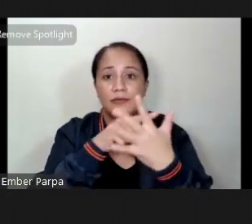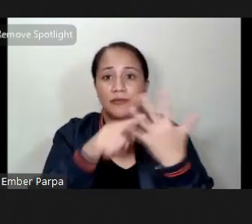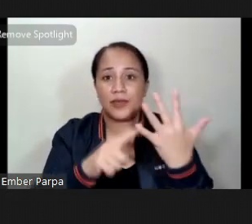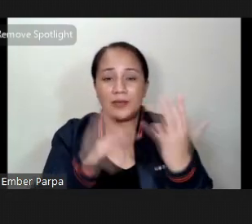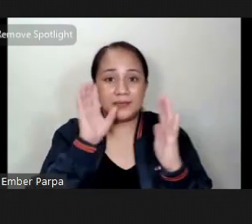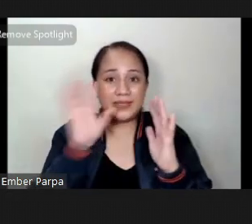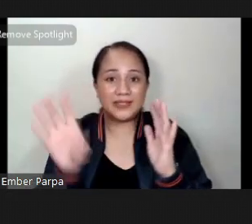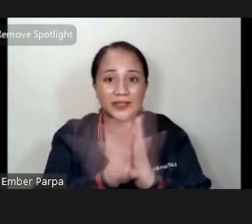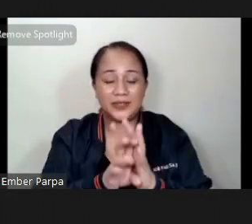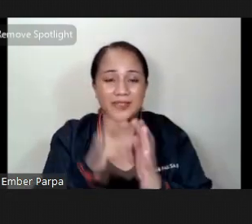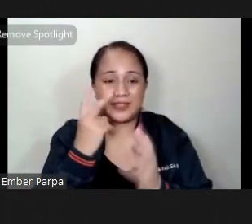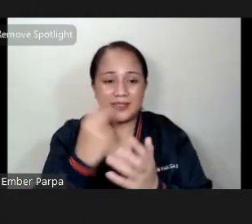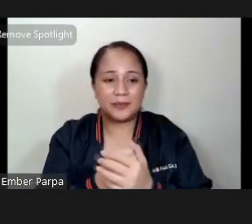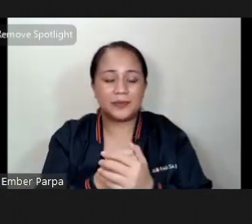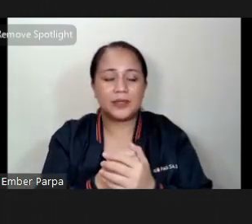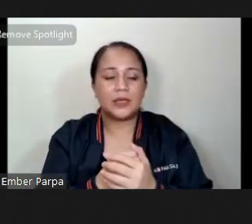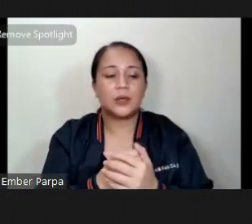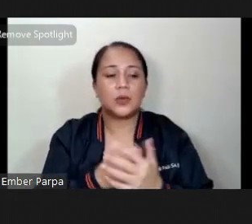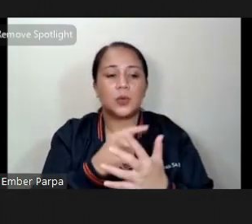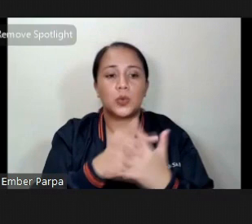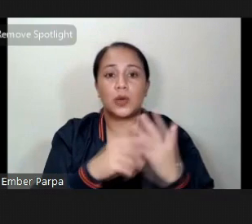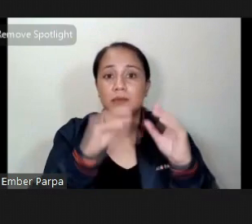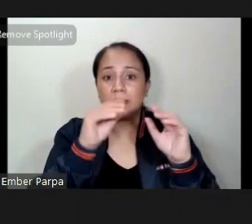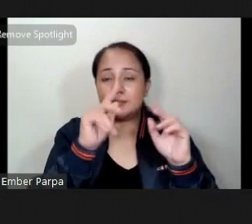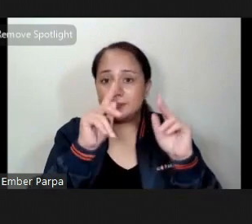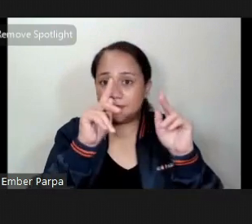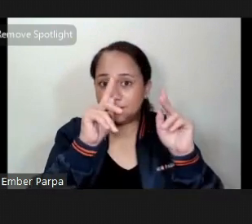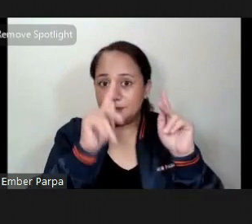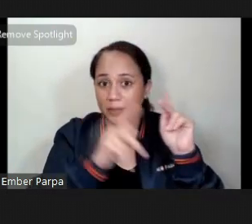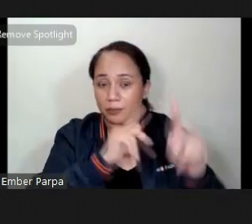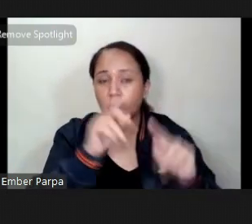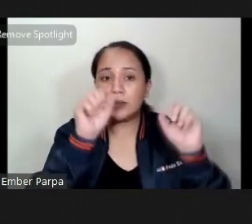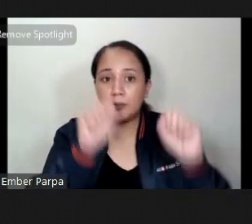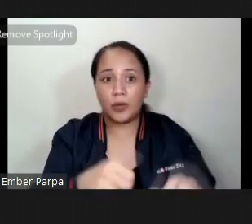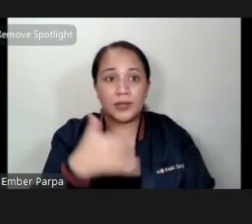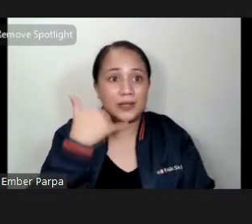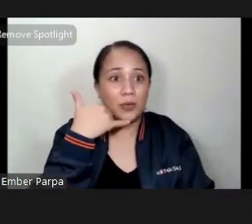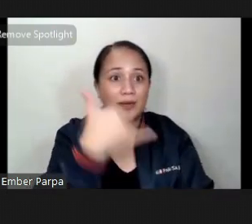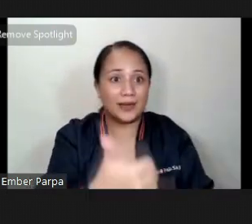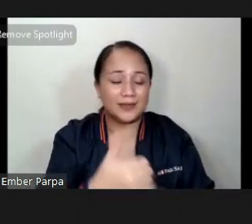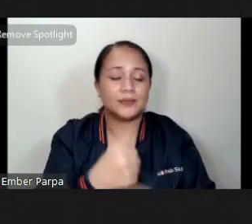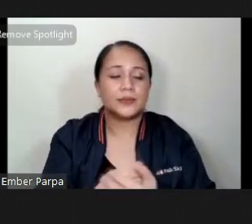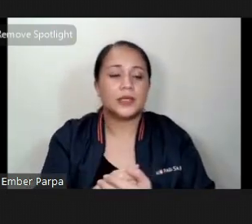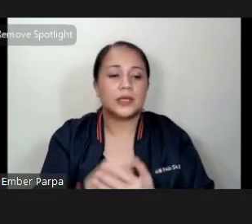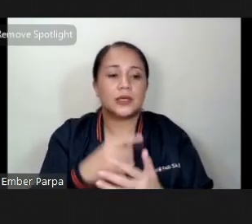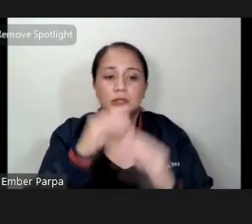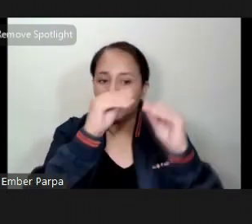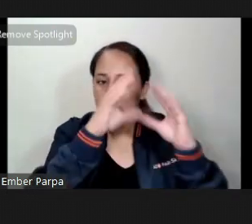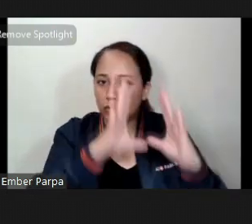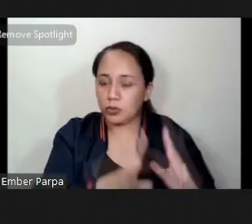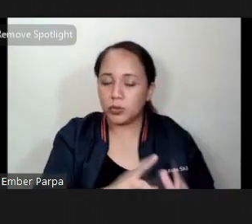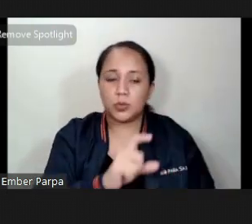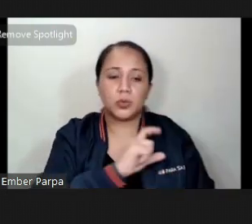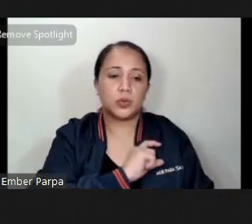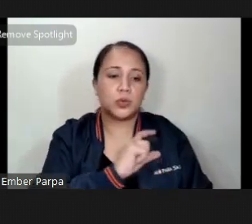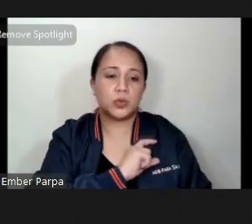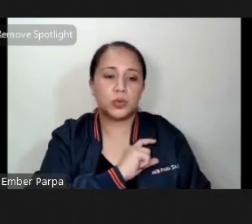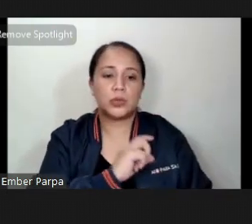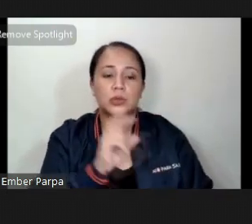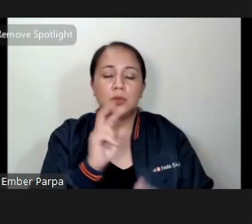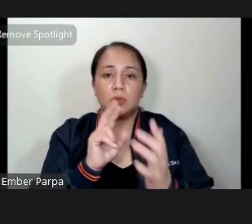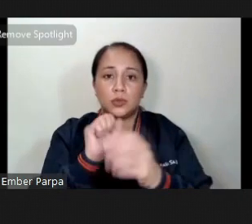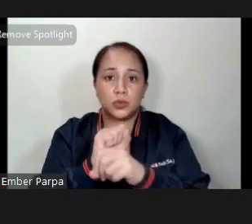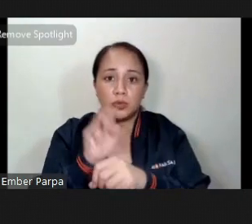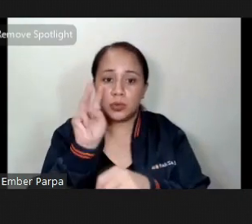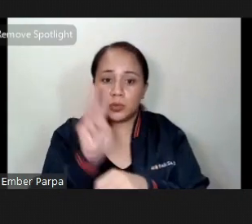na nakasaad. So, ito po yung mga taong maaari nating tawagan. Ito ay ang teacher, police, registered